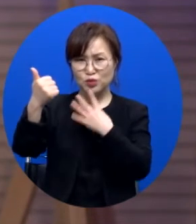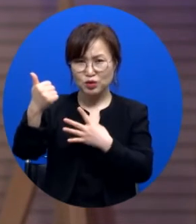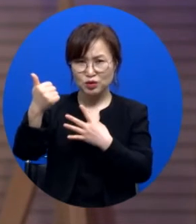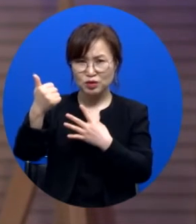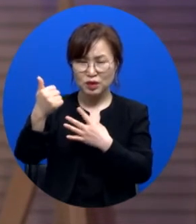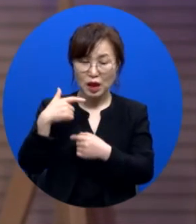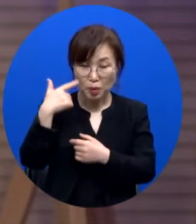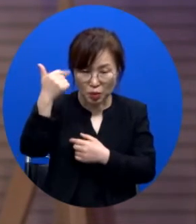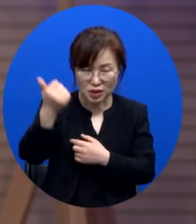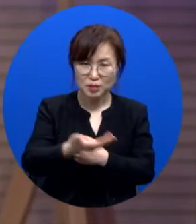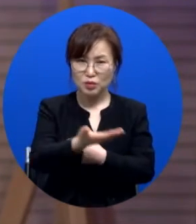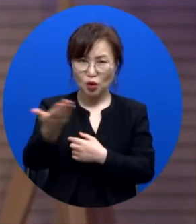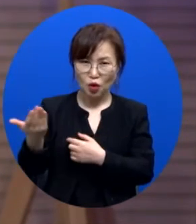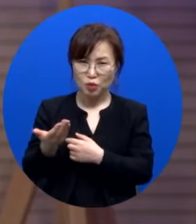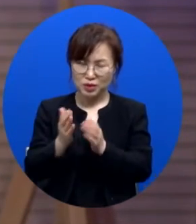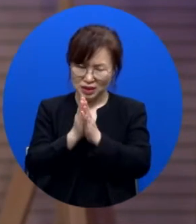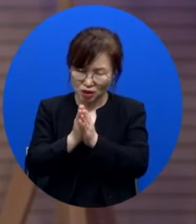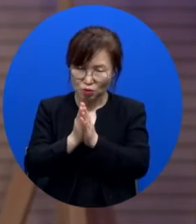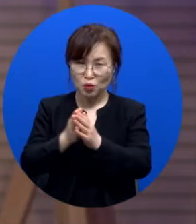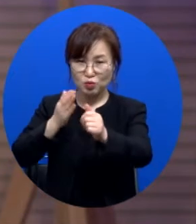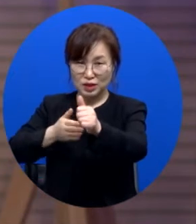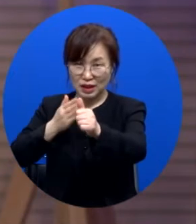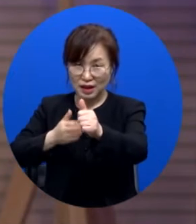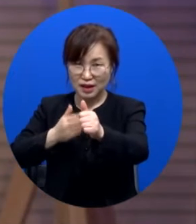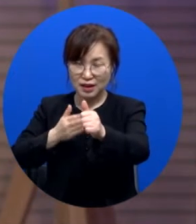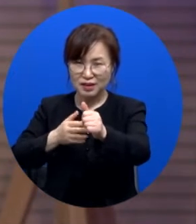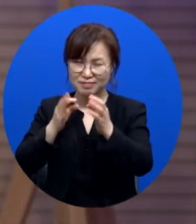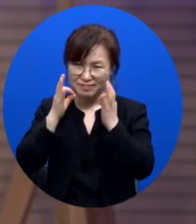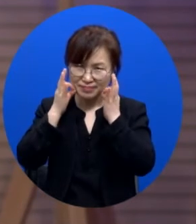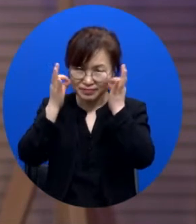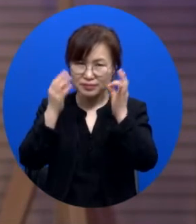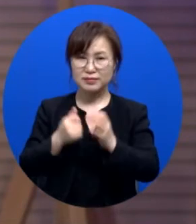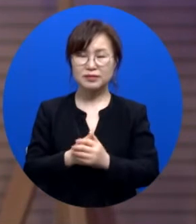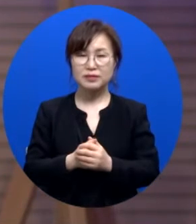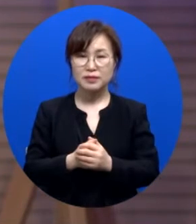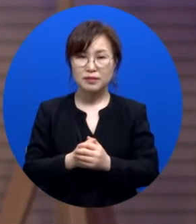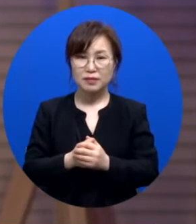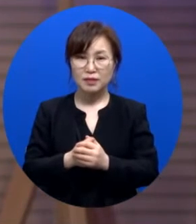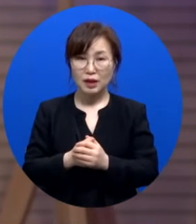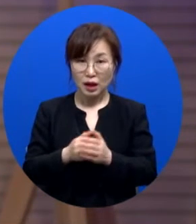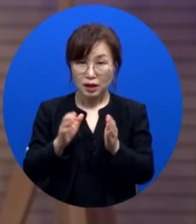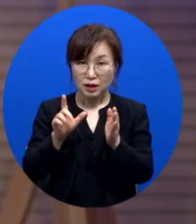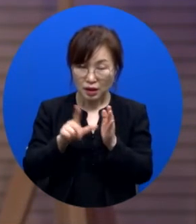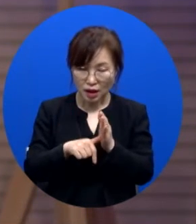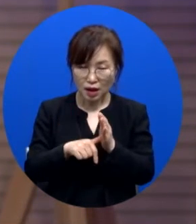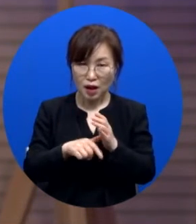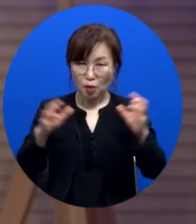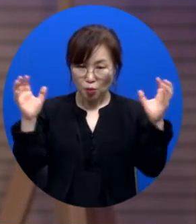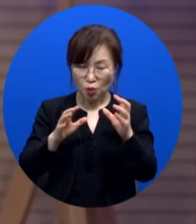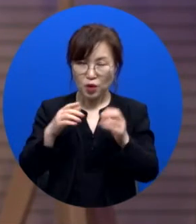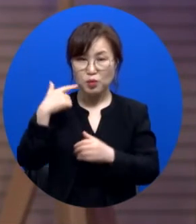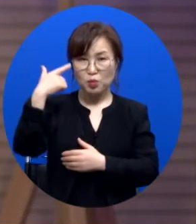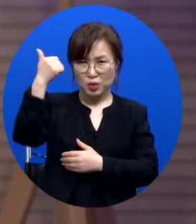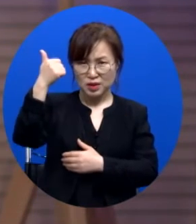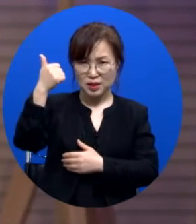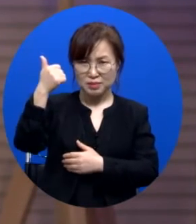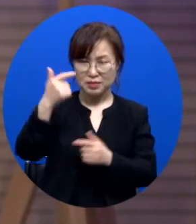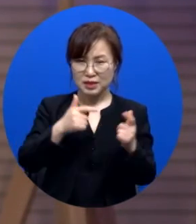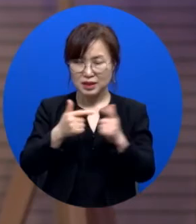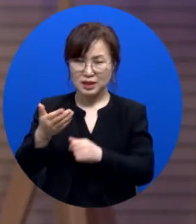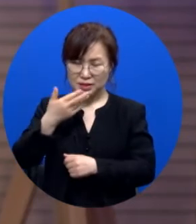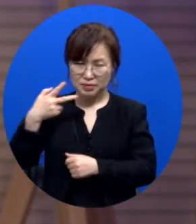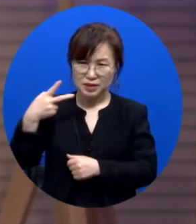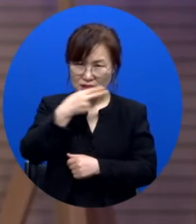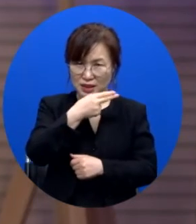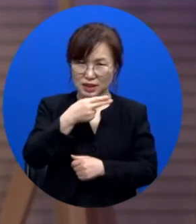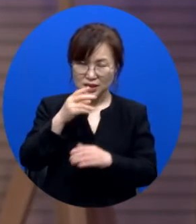목사님들 하나님께 키도 해주십시오 라고 강구 캐 부탁에 따고 합니다 그래서 그 자리에 모인 모든 죄 종들이 금식하며